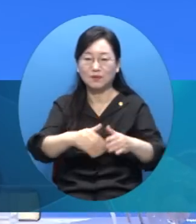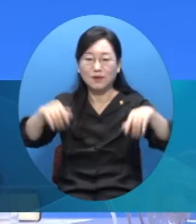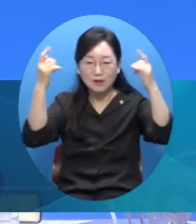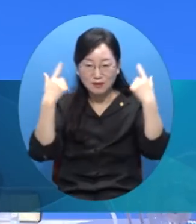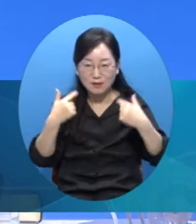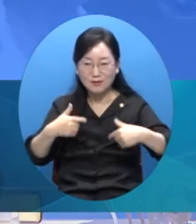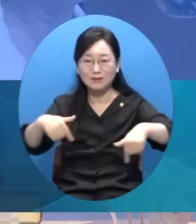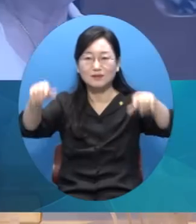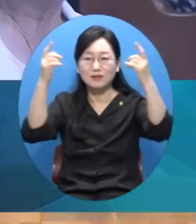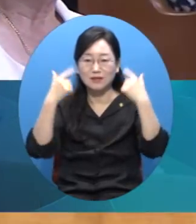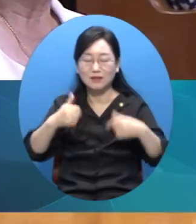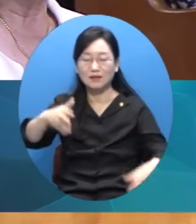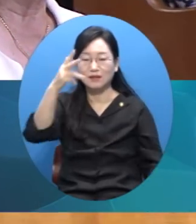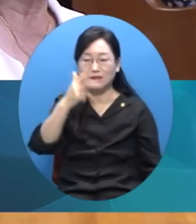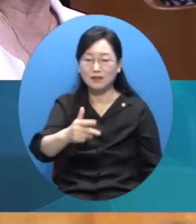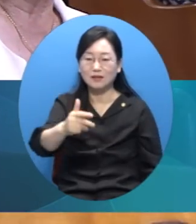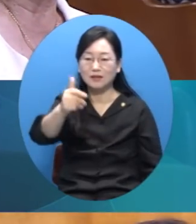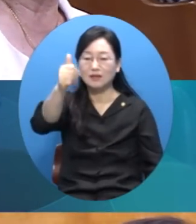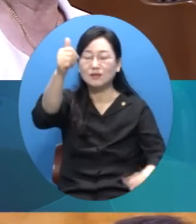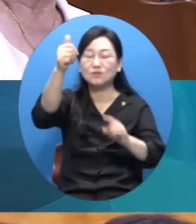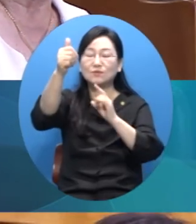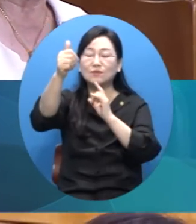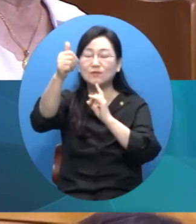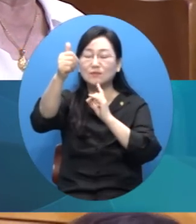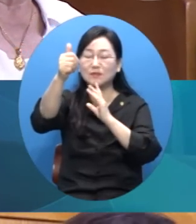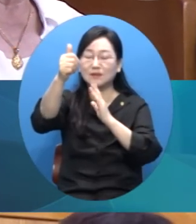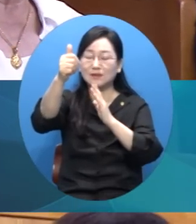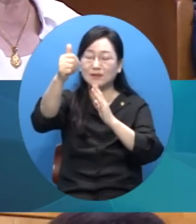이르도록 언제나